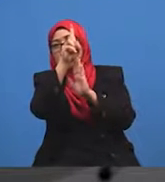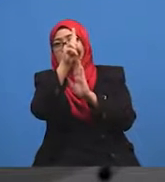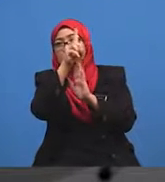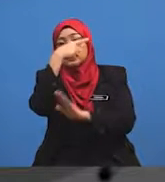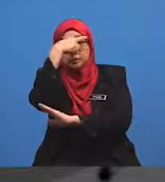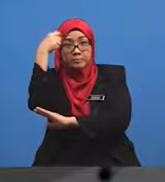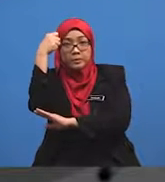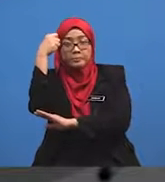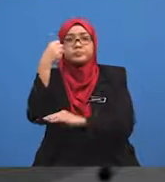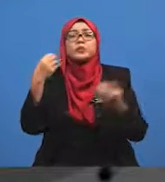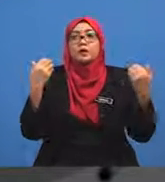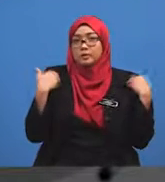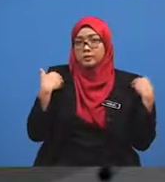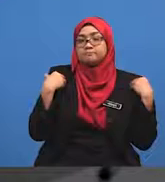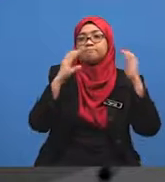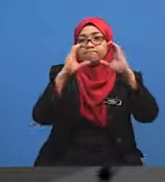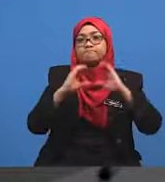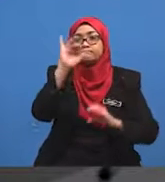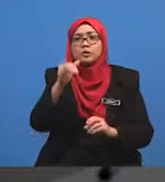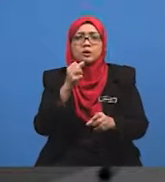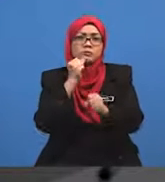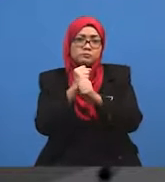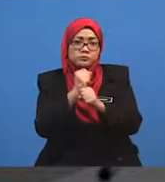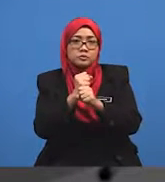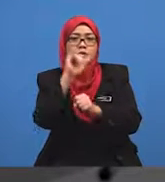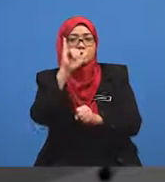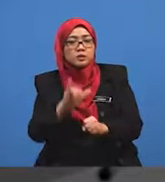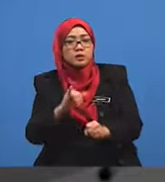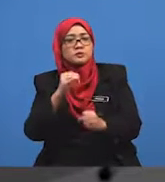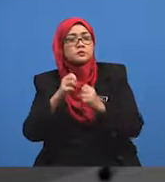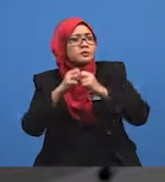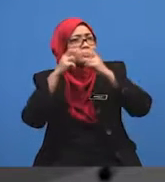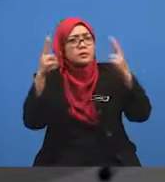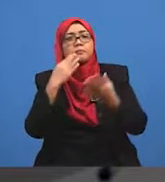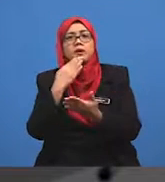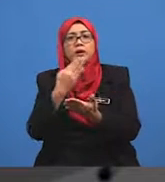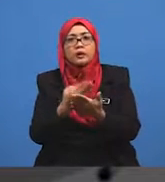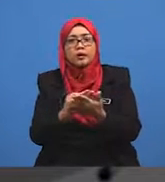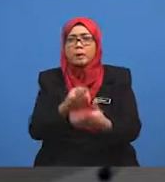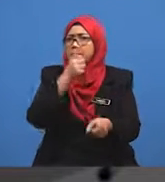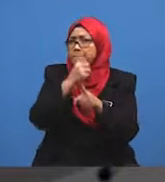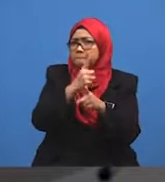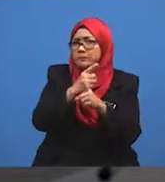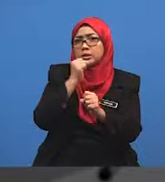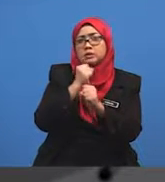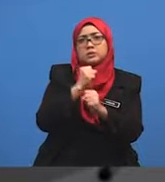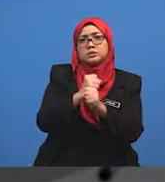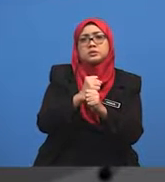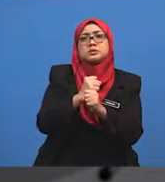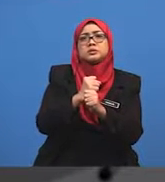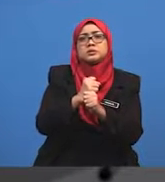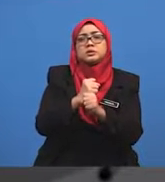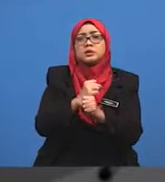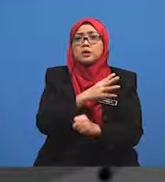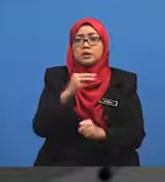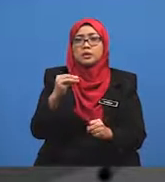kerja yang dianjurkan oleh syariat, seperti bersungguh-sungguh. Mereka tekun bekerja, teliti